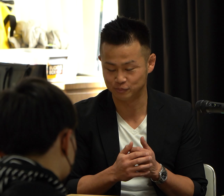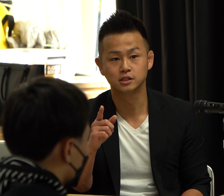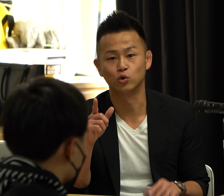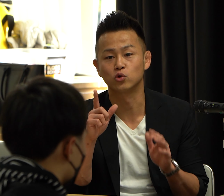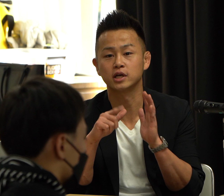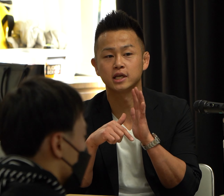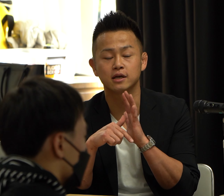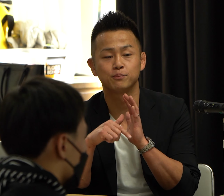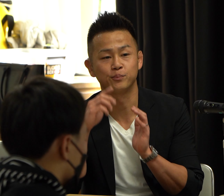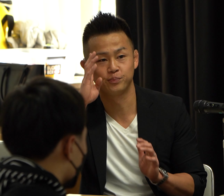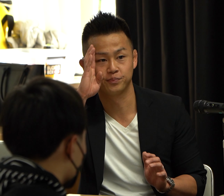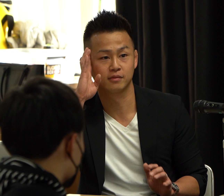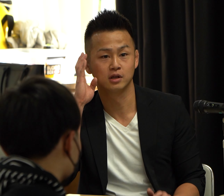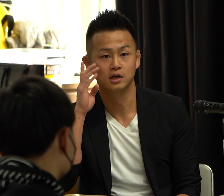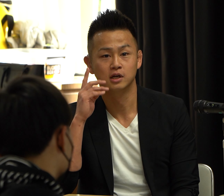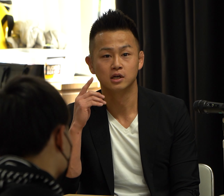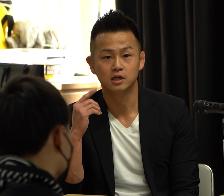ね、その時に。